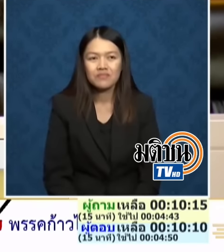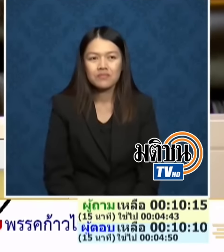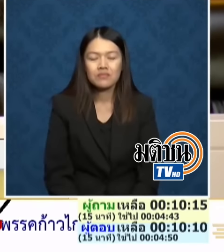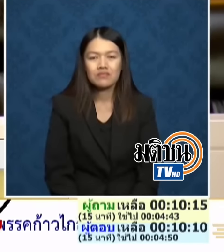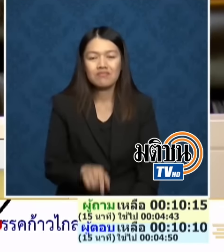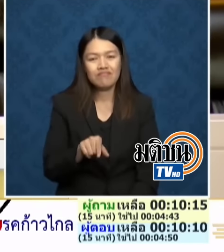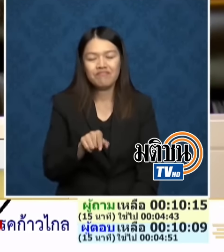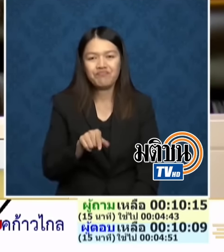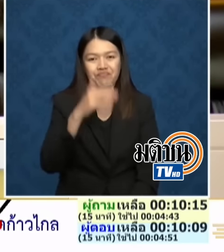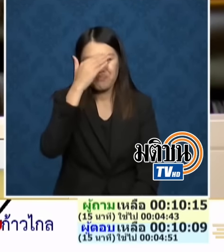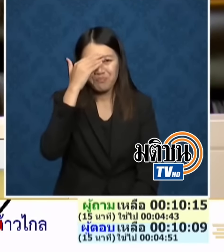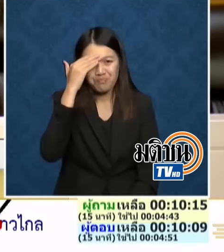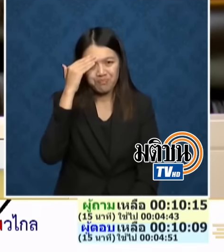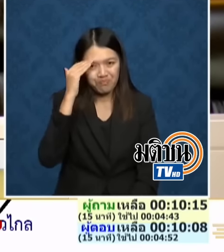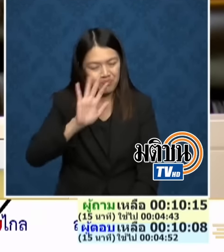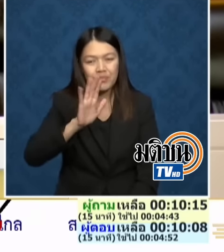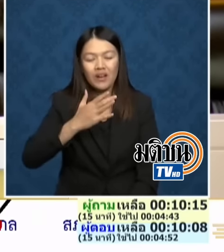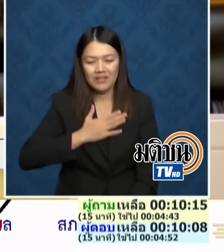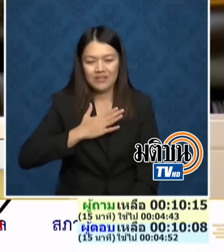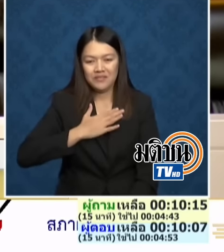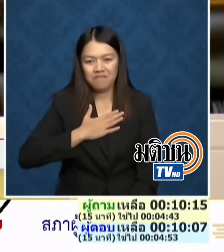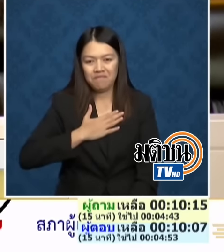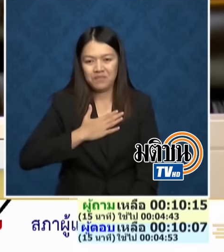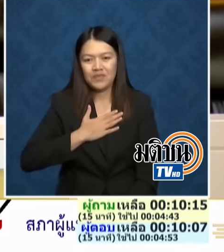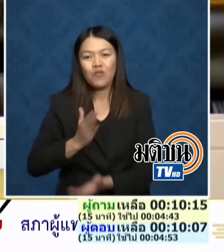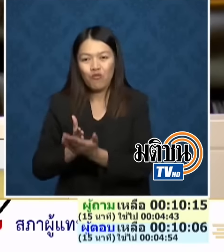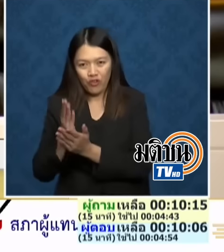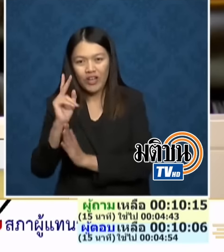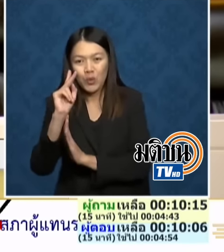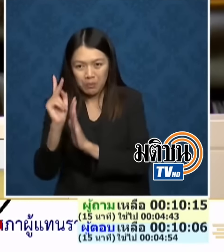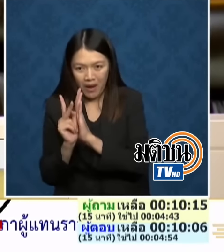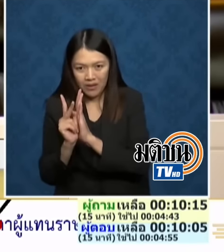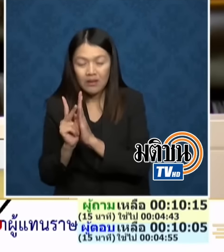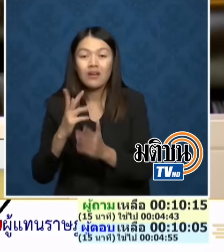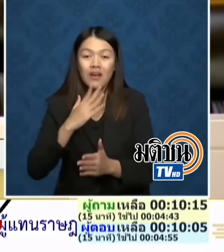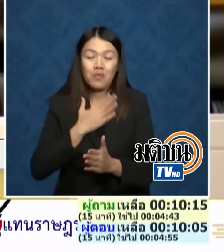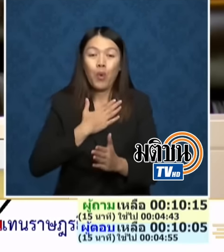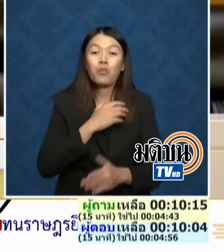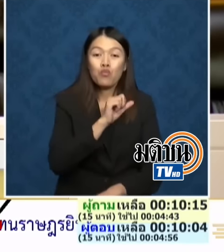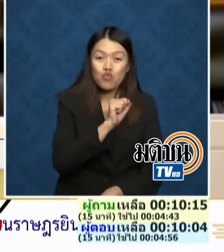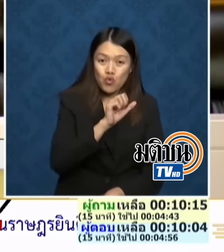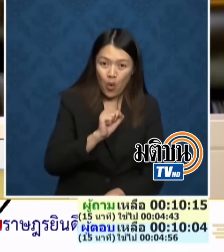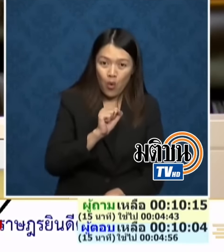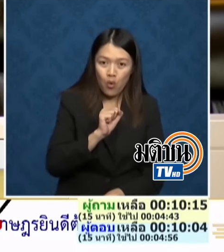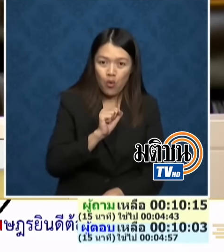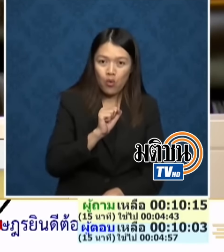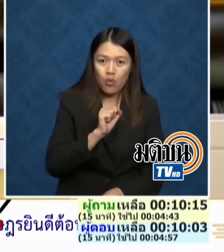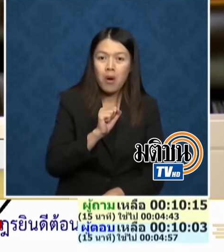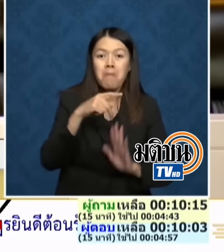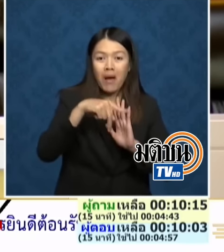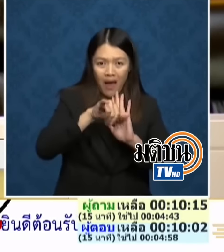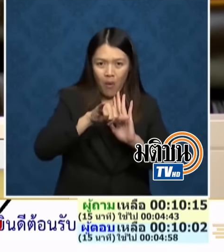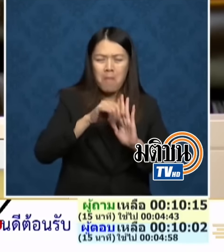อย่าลมว่าเราในฐานะที่เป็นฝ่ายติปัญัติ kommerก็ในฐานะสมาชิ สภาพ Carnegie Larson จัฮวเย้า